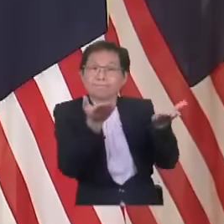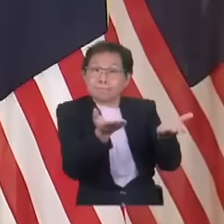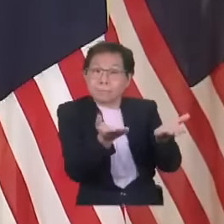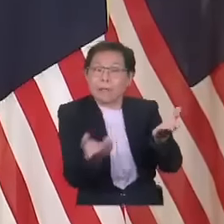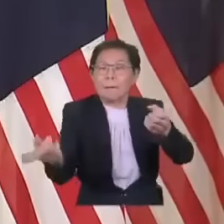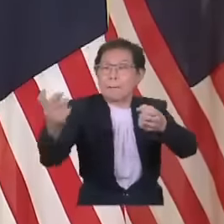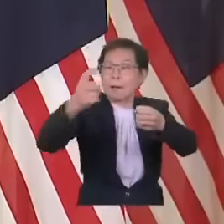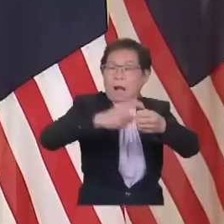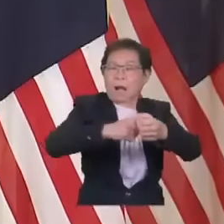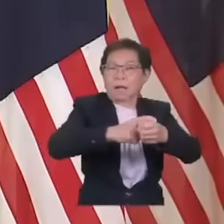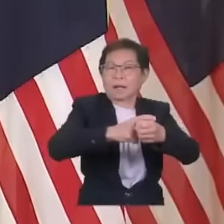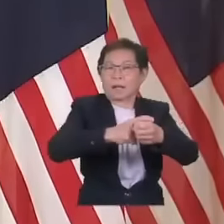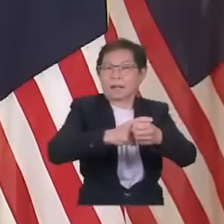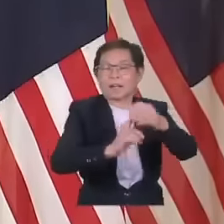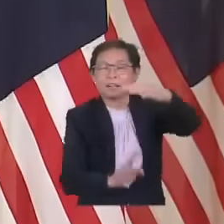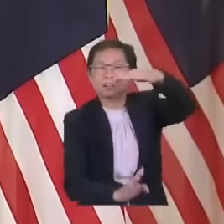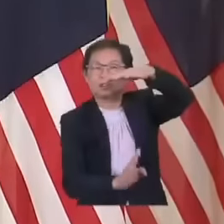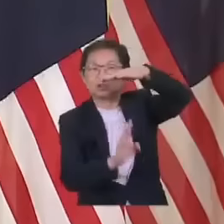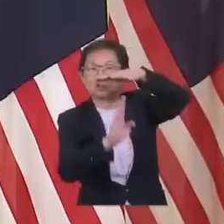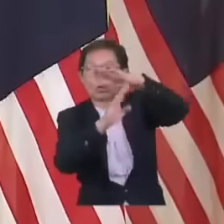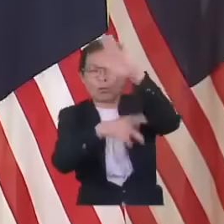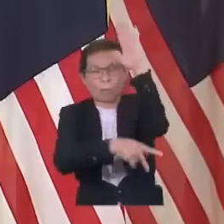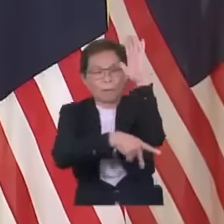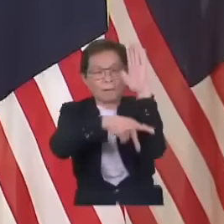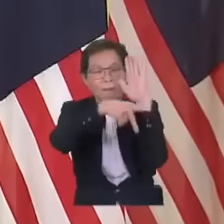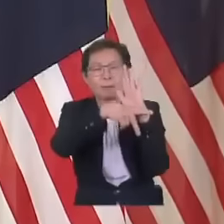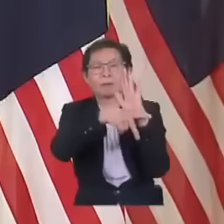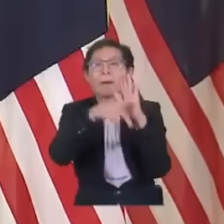pembubaran paliman ke-14